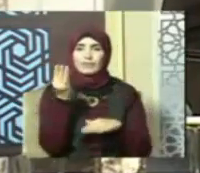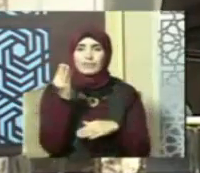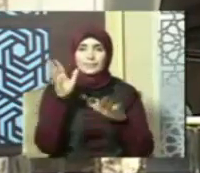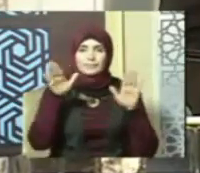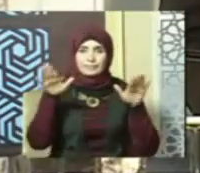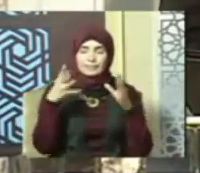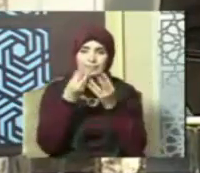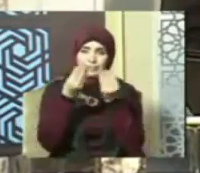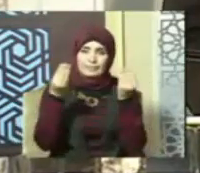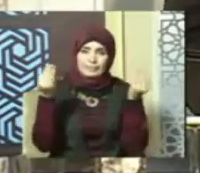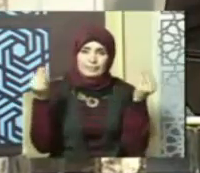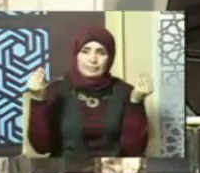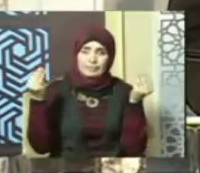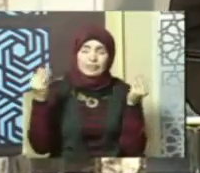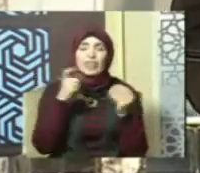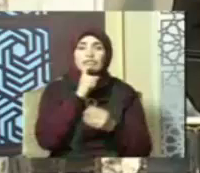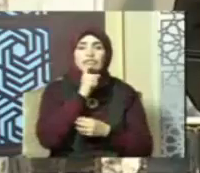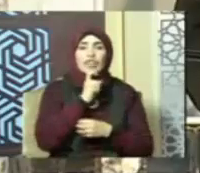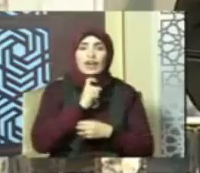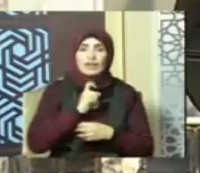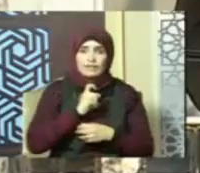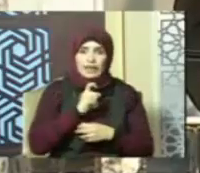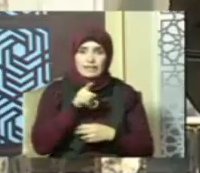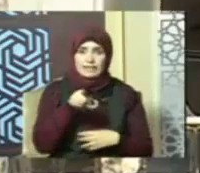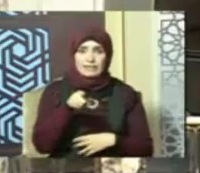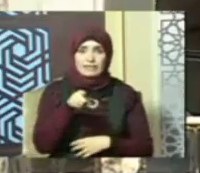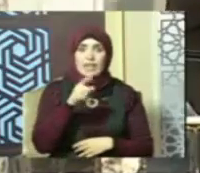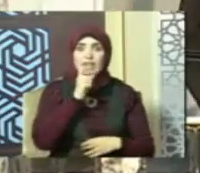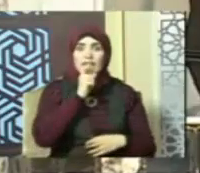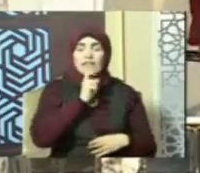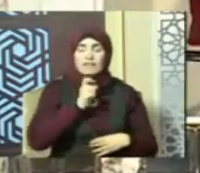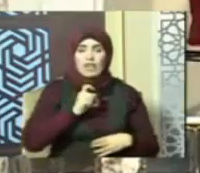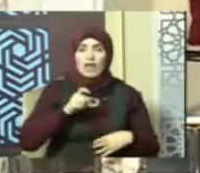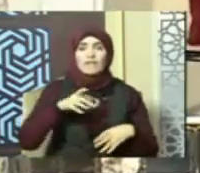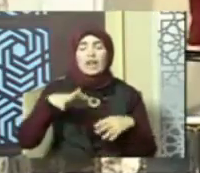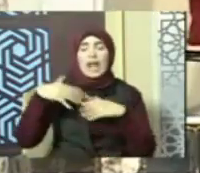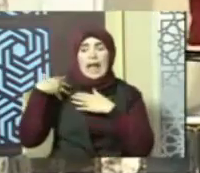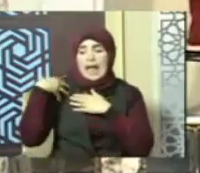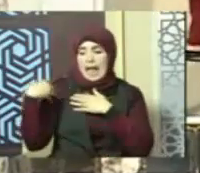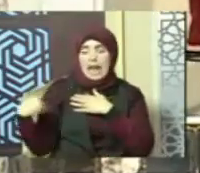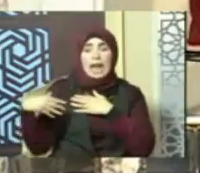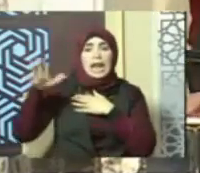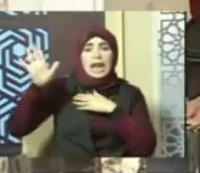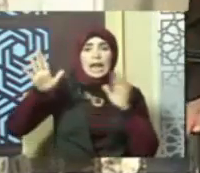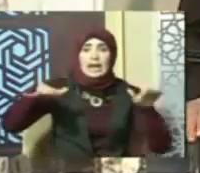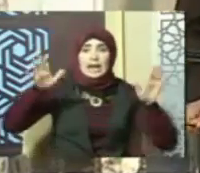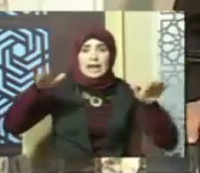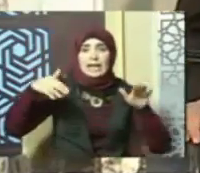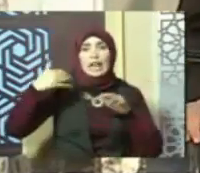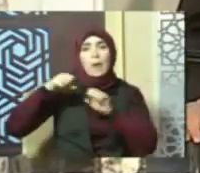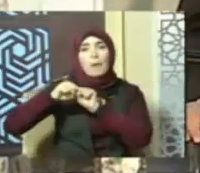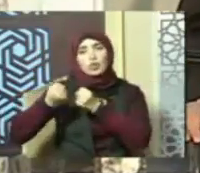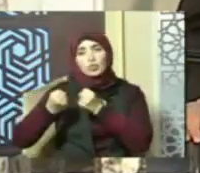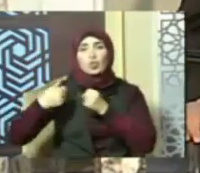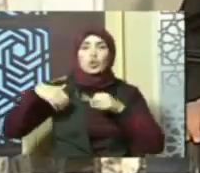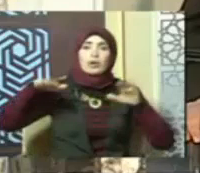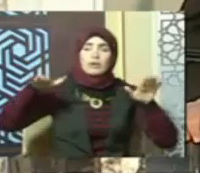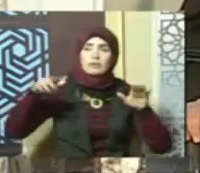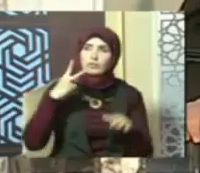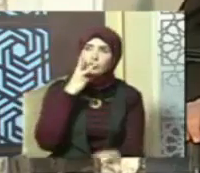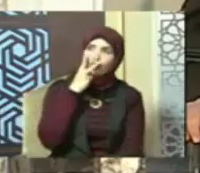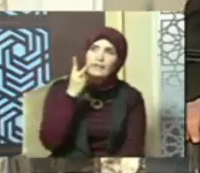كثيرا ضعيفا مهيض الجناح، أي مكسور الجناح. فأخذ